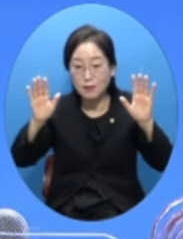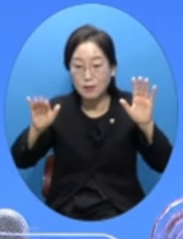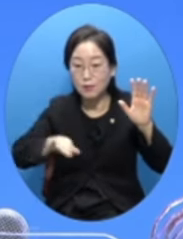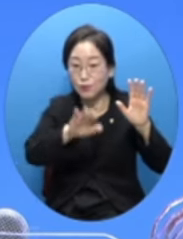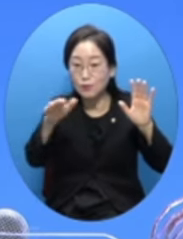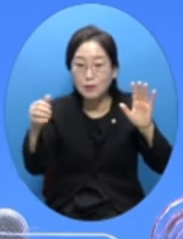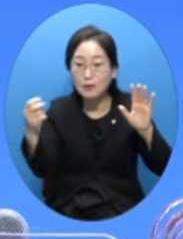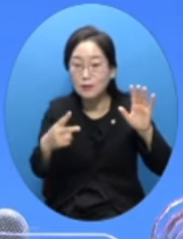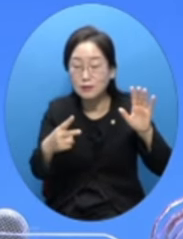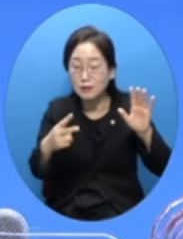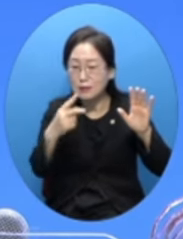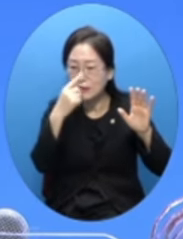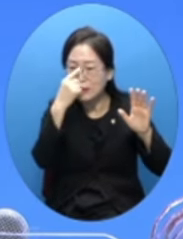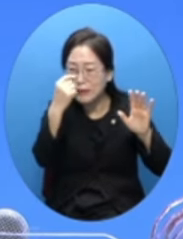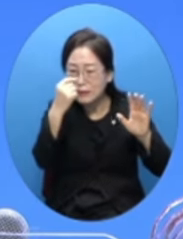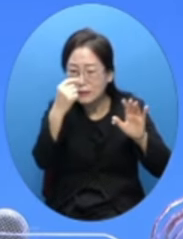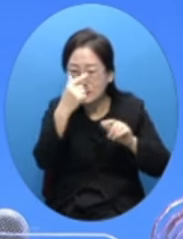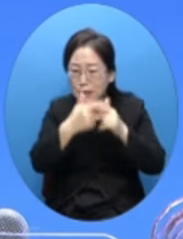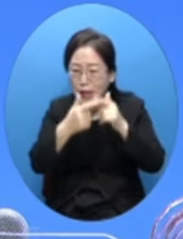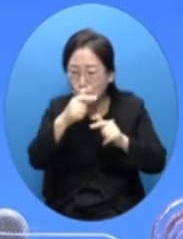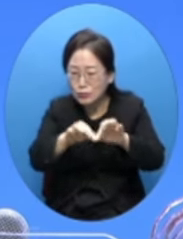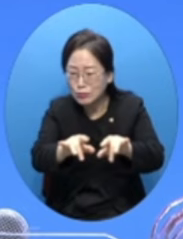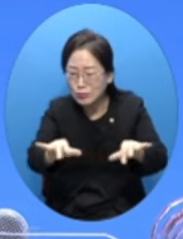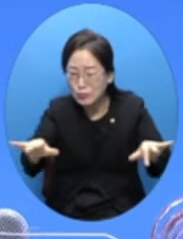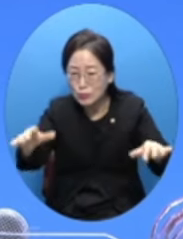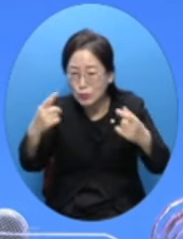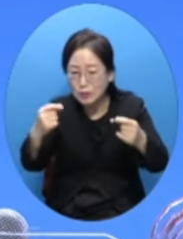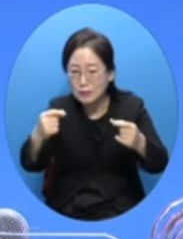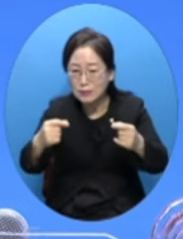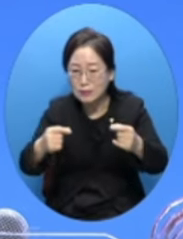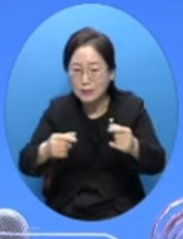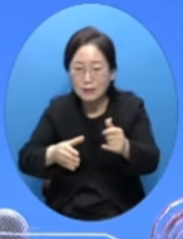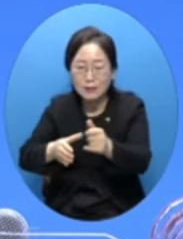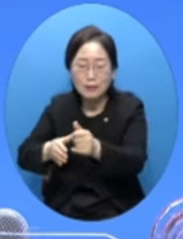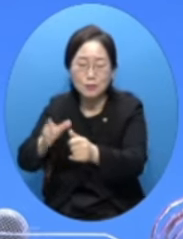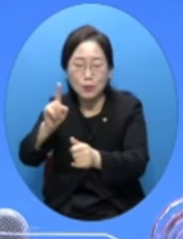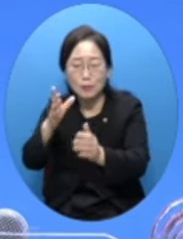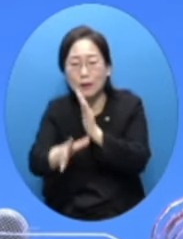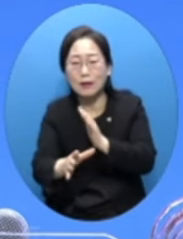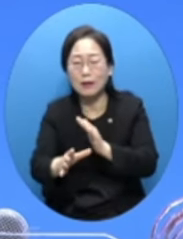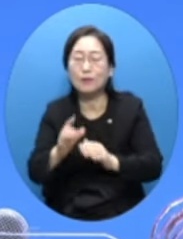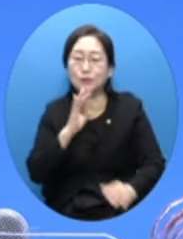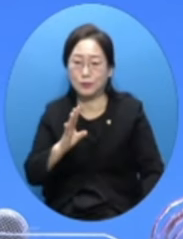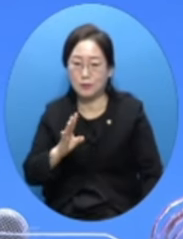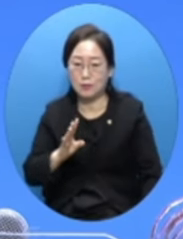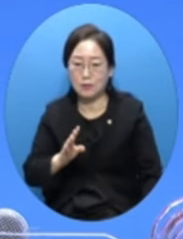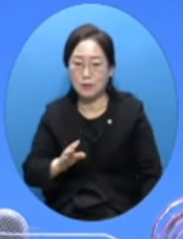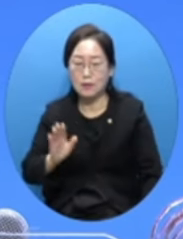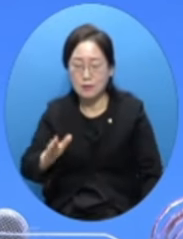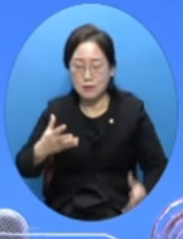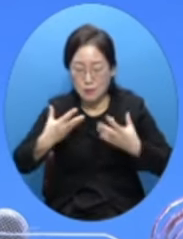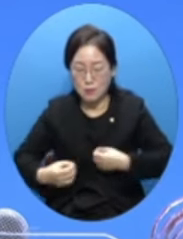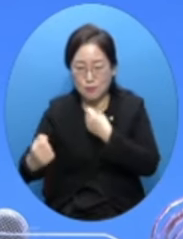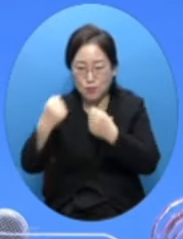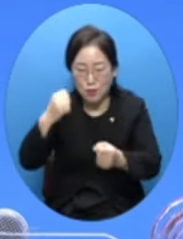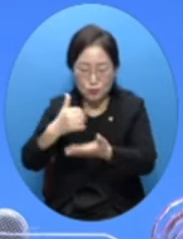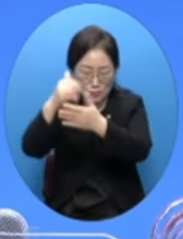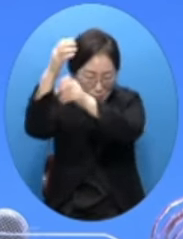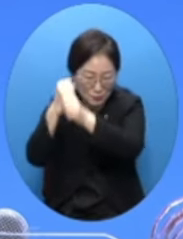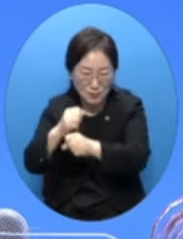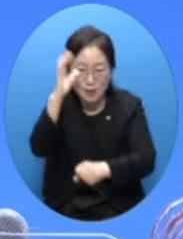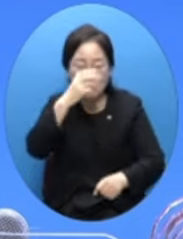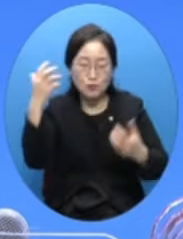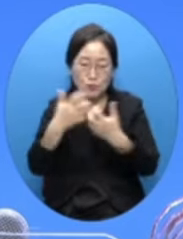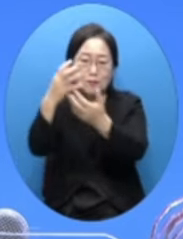다시 가시나무 떨기로 변화버리고 말게 되는 것입니다. 그 절망의 자리에서 주님을 붙드시기 바랍니다. 성의 충만함을 받으시기